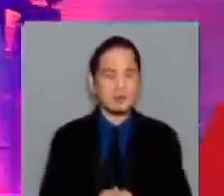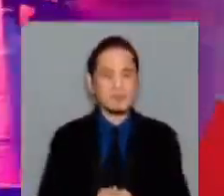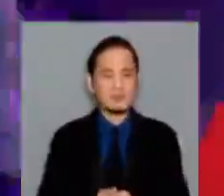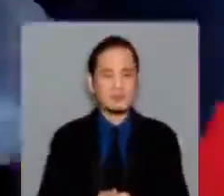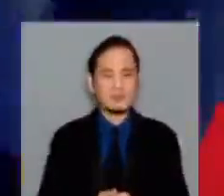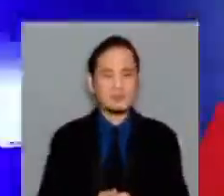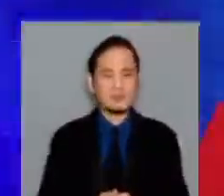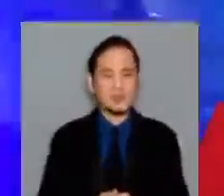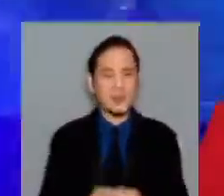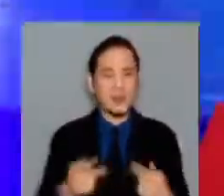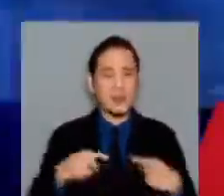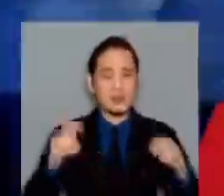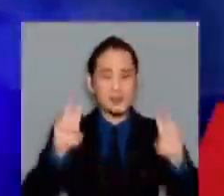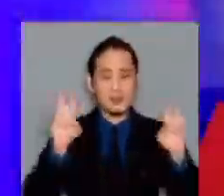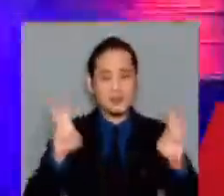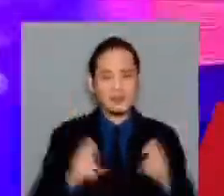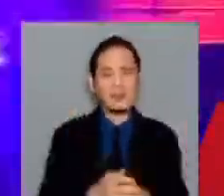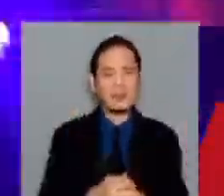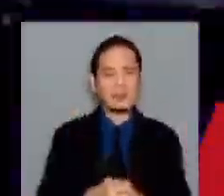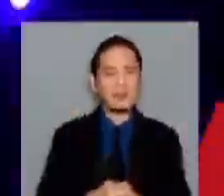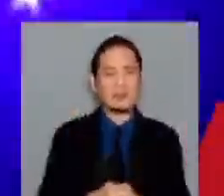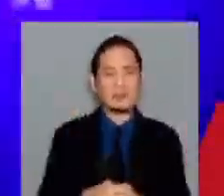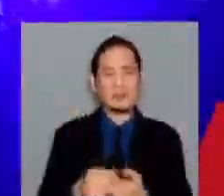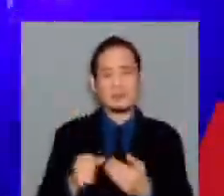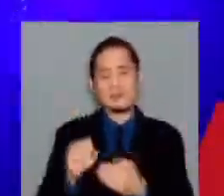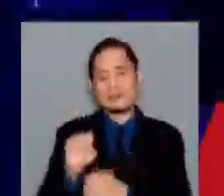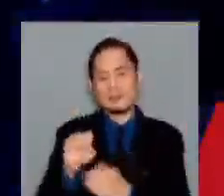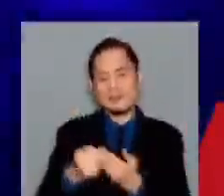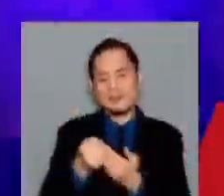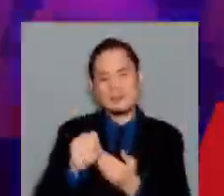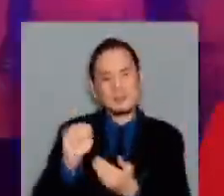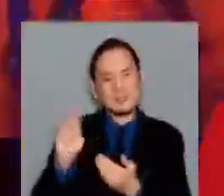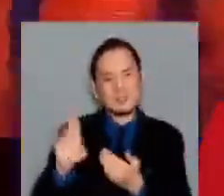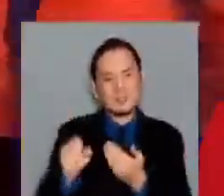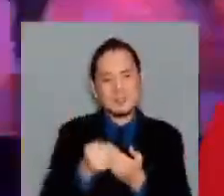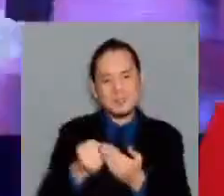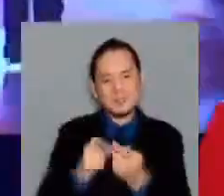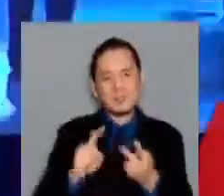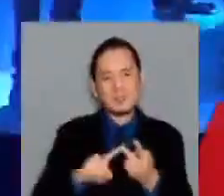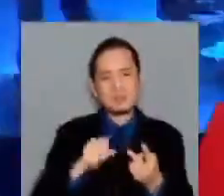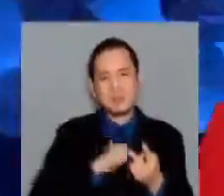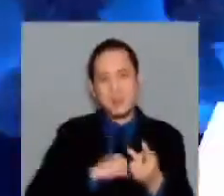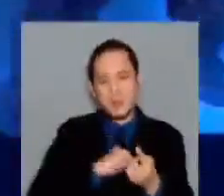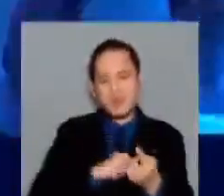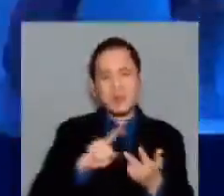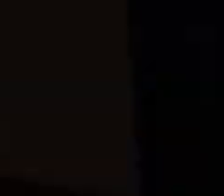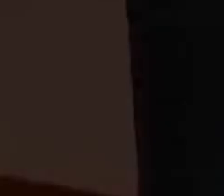Mr. Simple, Sorry Sorry at ang kanilang pinakabagong single na Celebrate.